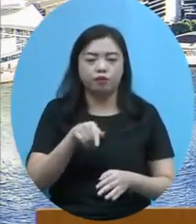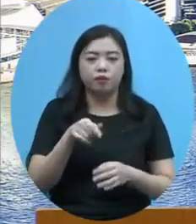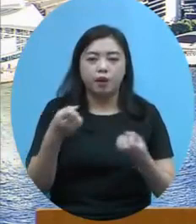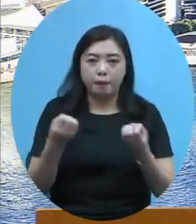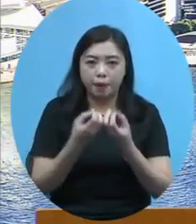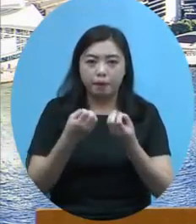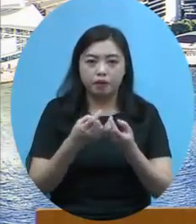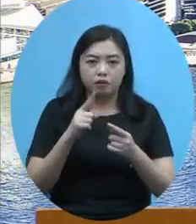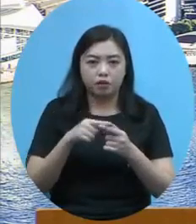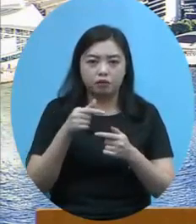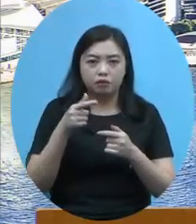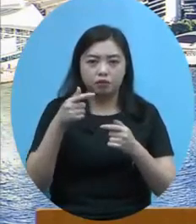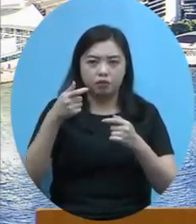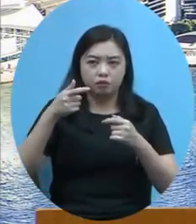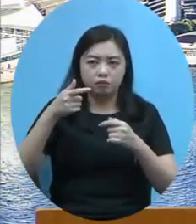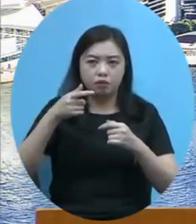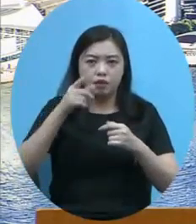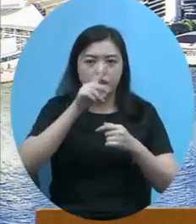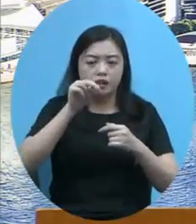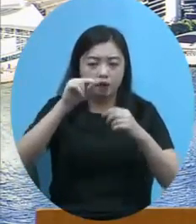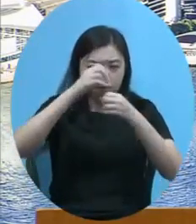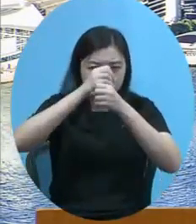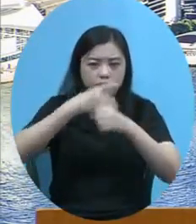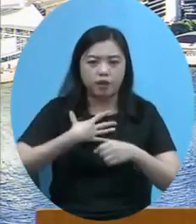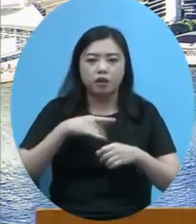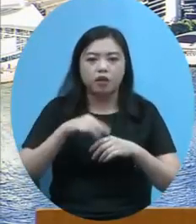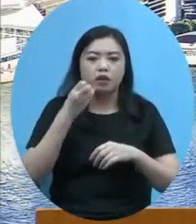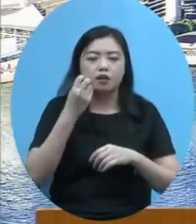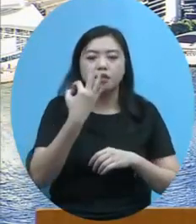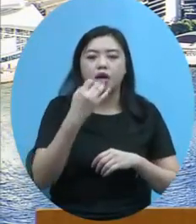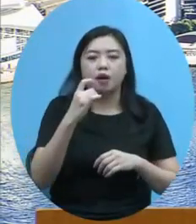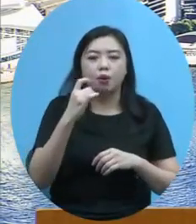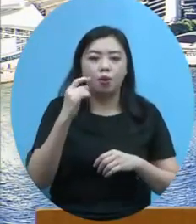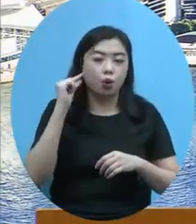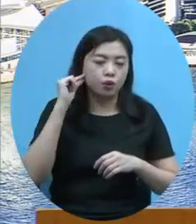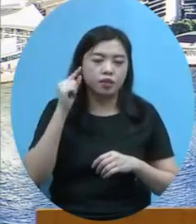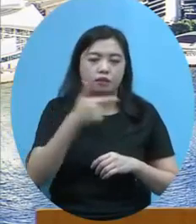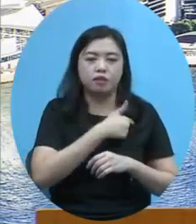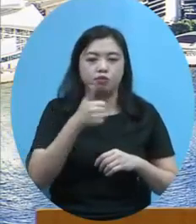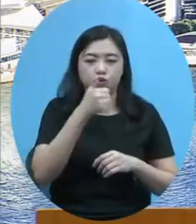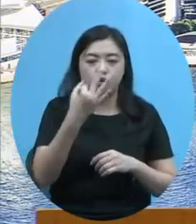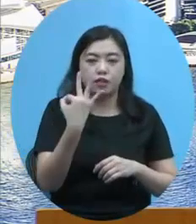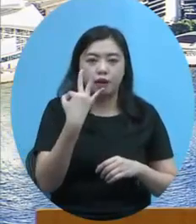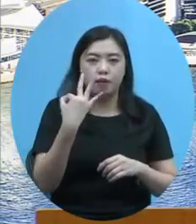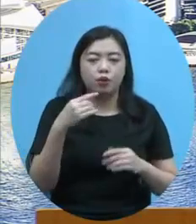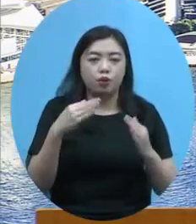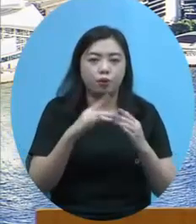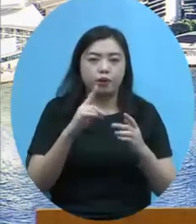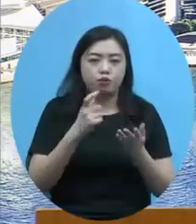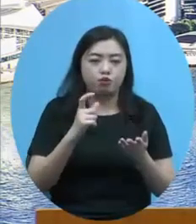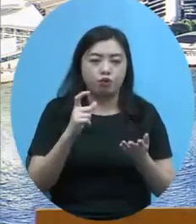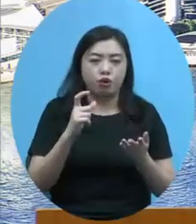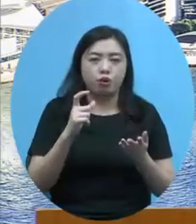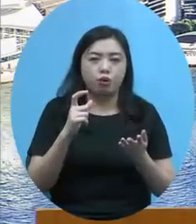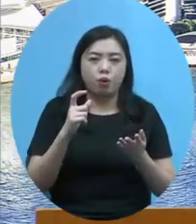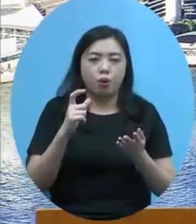案暫時就未有基因分析住。這個個案涉及一名39歲的女士，她都是打了3針，住在元朗的群潤花